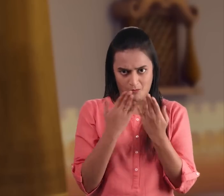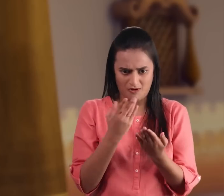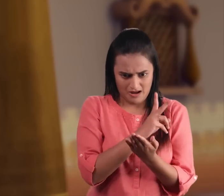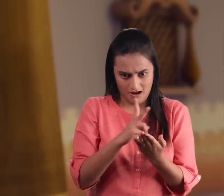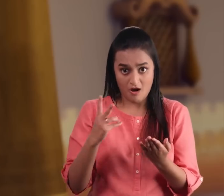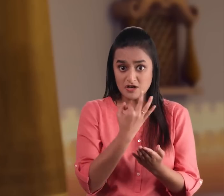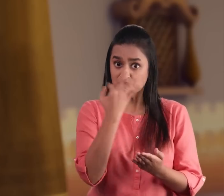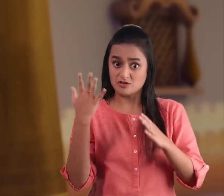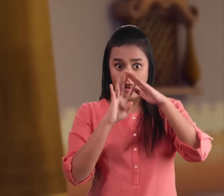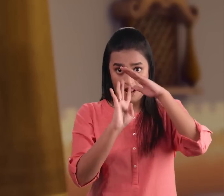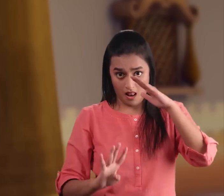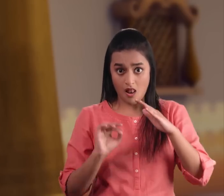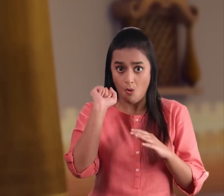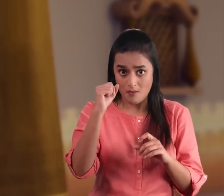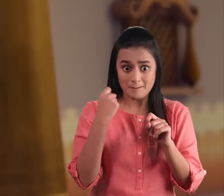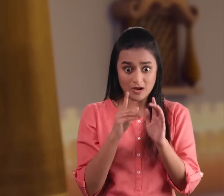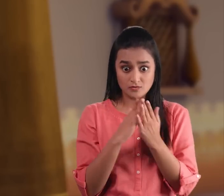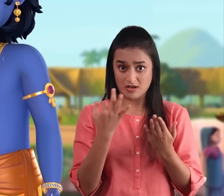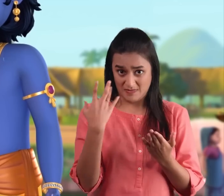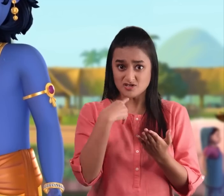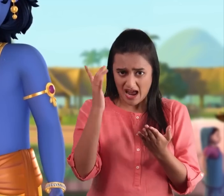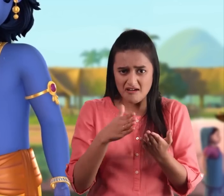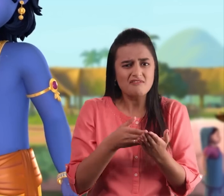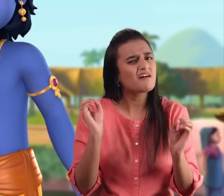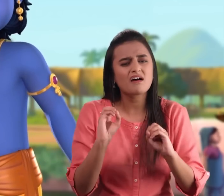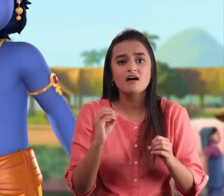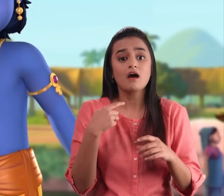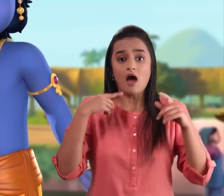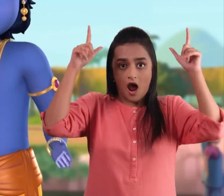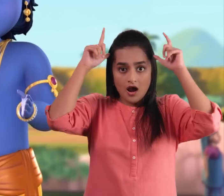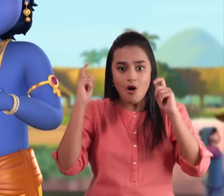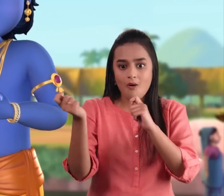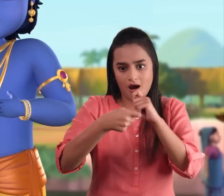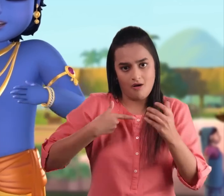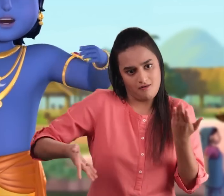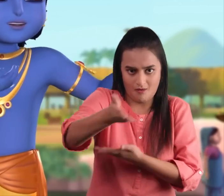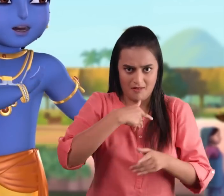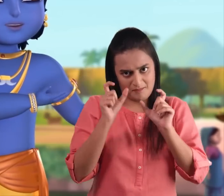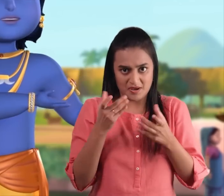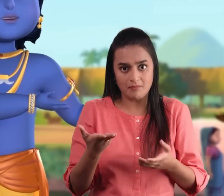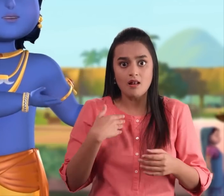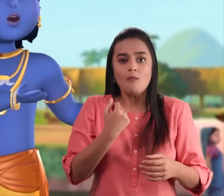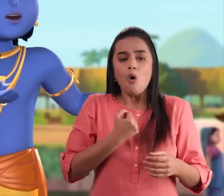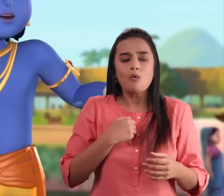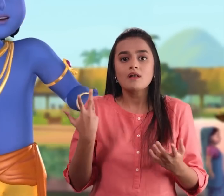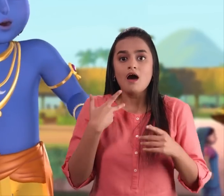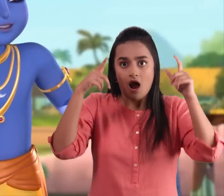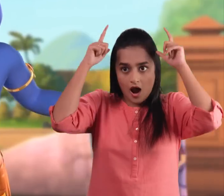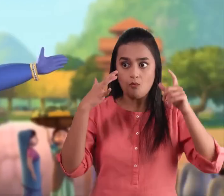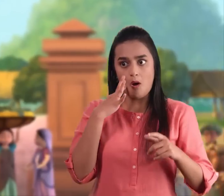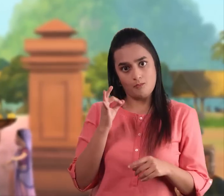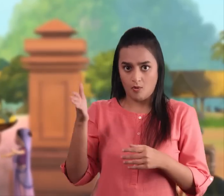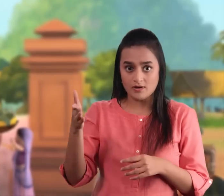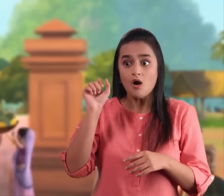इंद्र के लिए अलग से यज्ञ का विधान नहीं है। हम ग्वाले हैं, हमारी संपत्ति हमारी गायें हैं, और वो भोजन